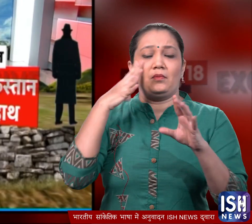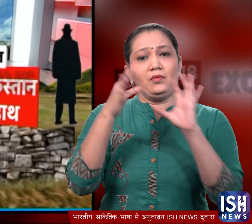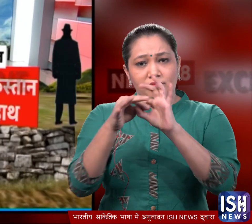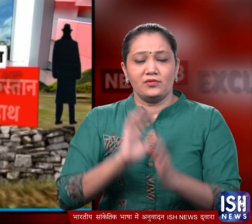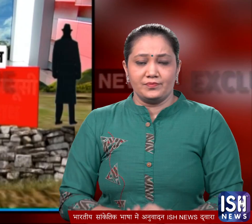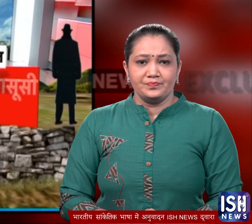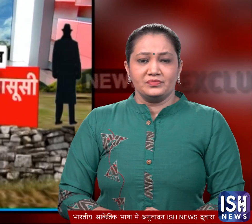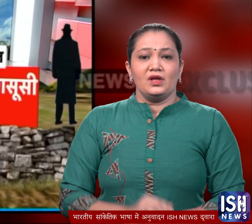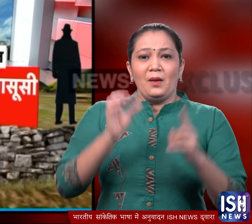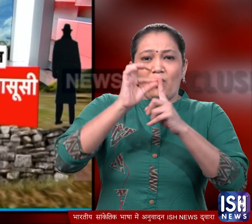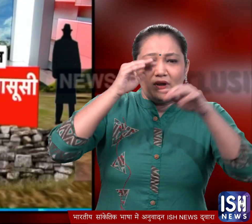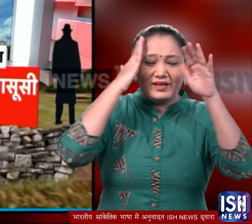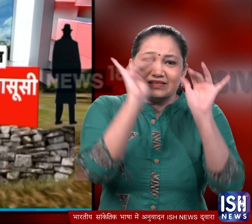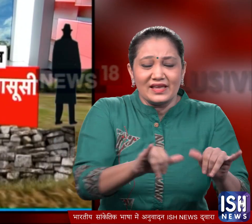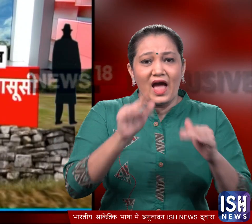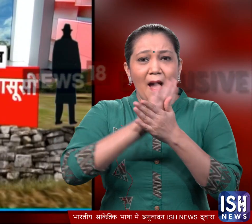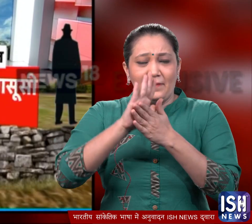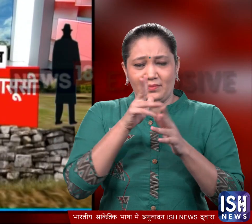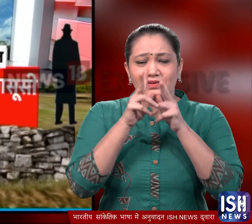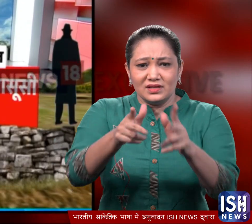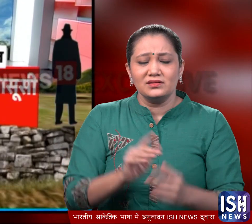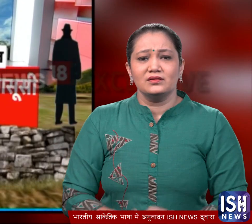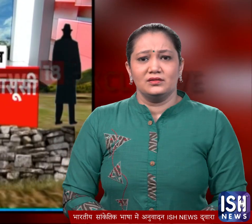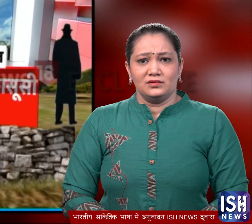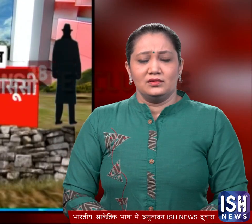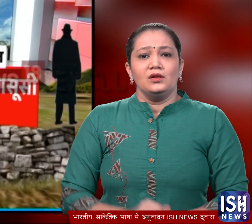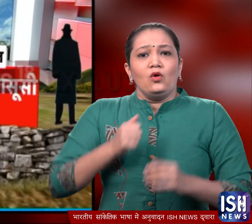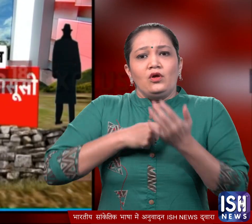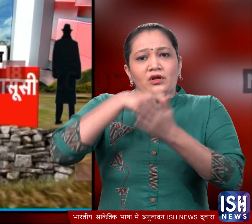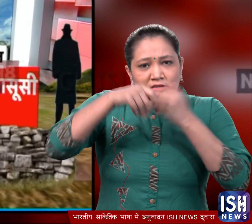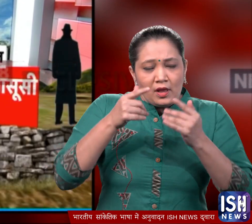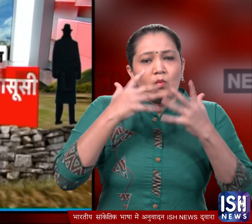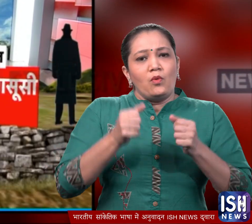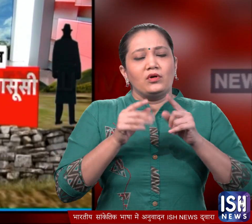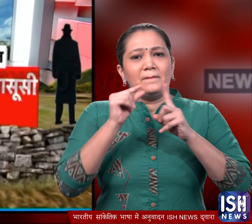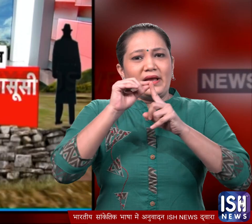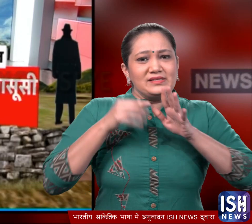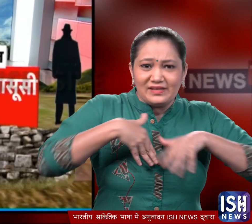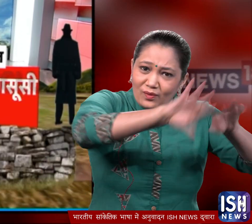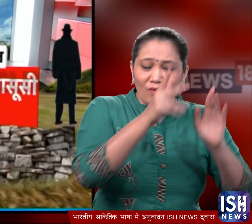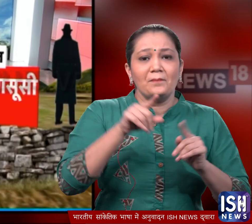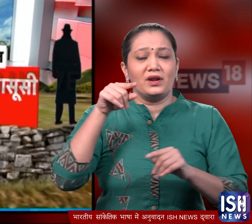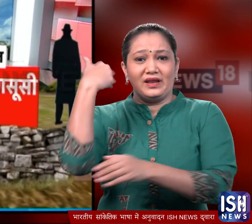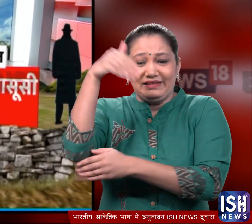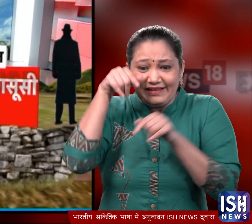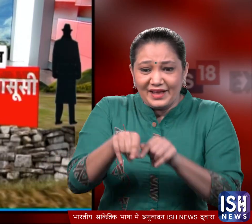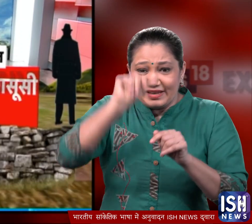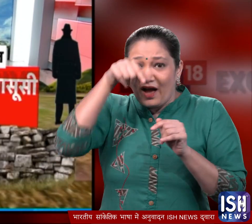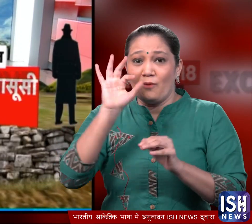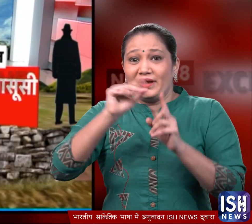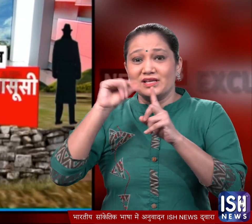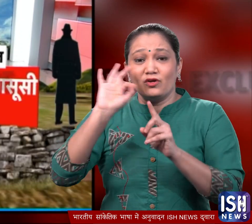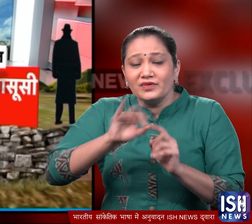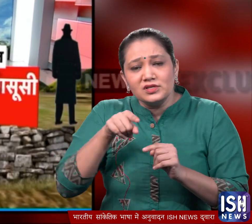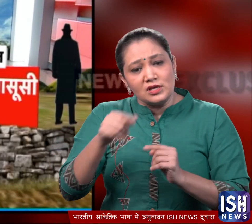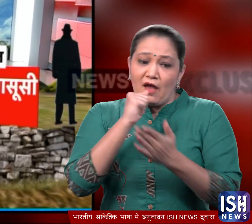पोखरण के रहने वाले हबीब ने पूछताछ में बताया कि वो अपने रिश्तेदार से मिलने पाकिस्तान जाना चाहता था, लेकिन उच्चायोग में उसके सामने शर्त रखी